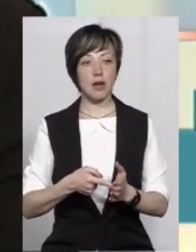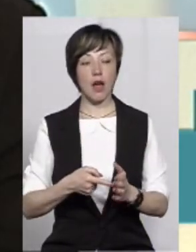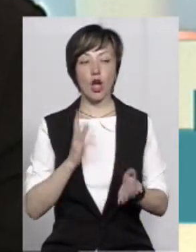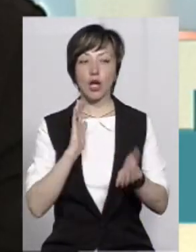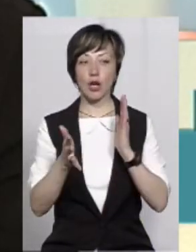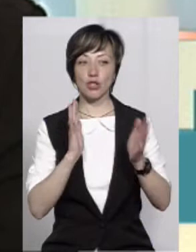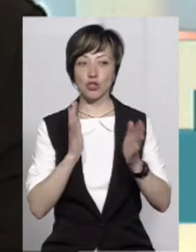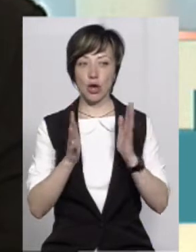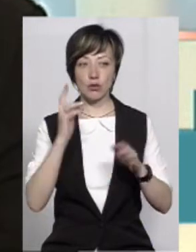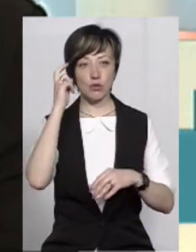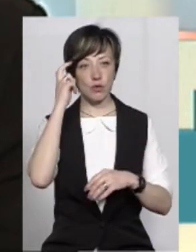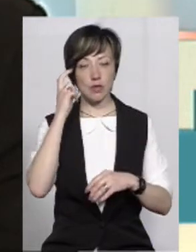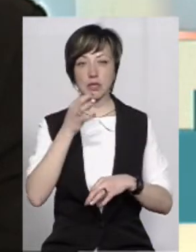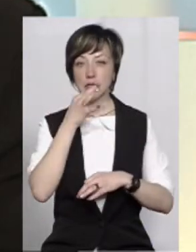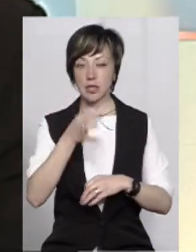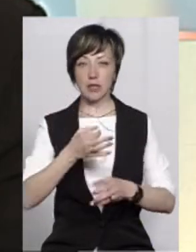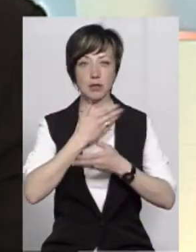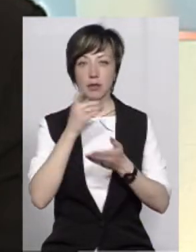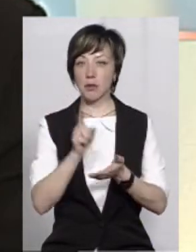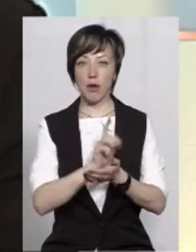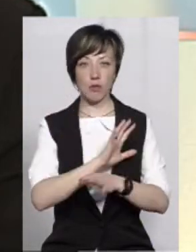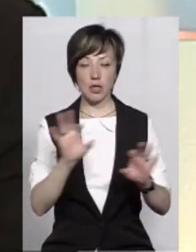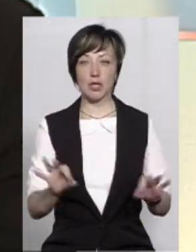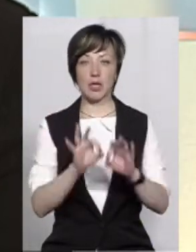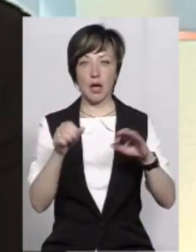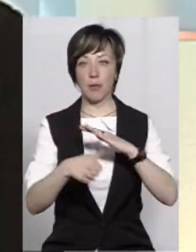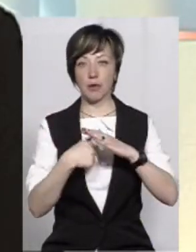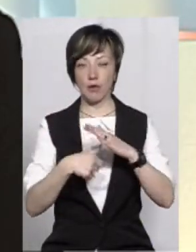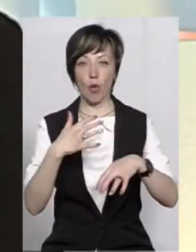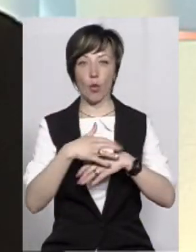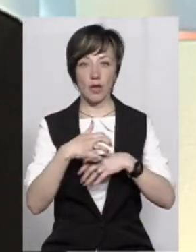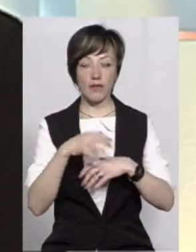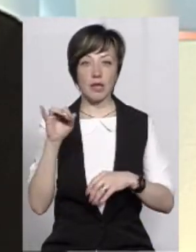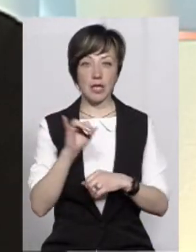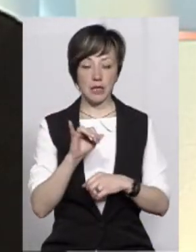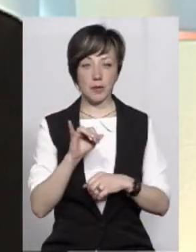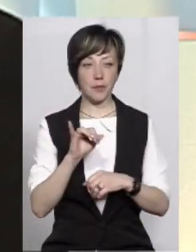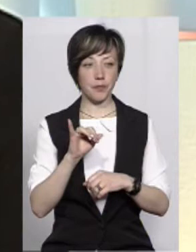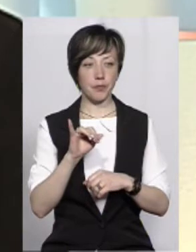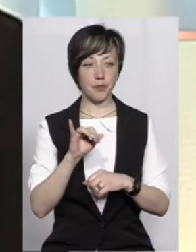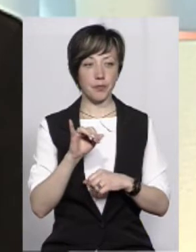на Хрещатику, вони сказали, що не має бути абсолютно ніяких безпритульних котів, і